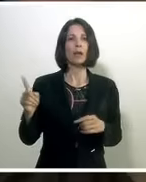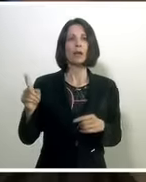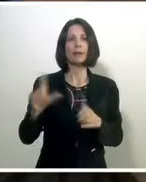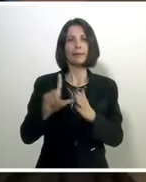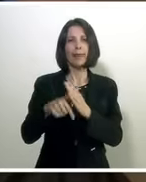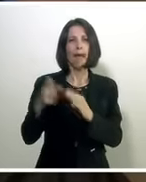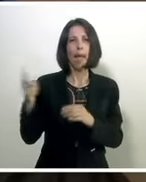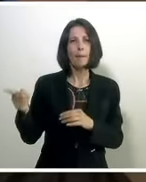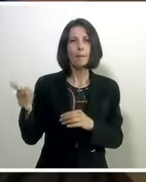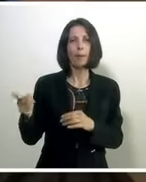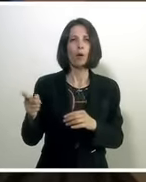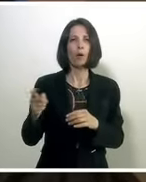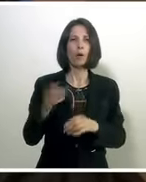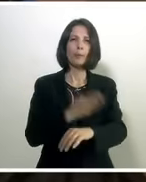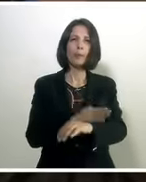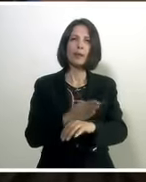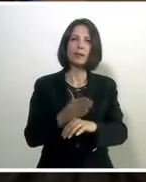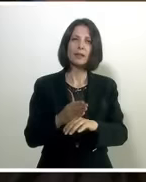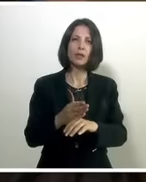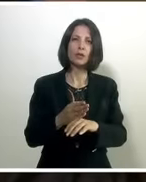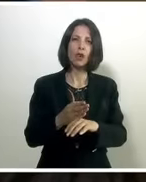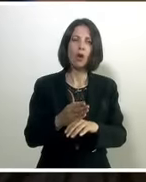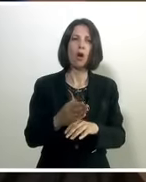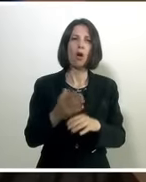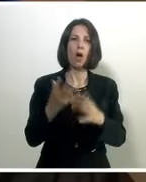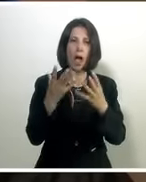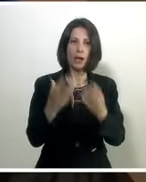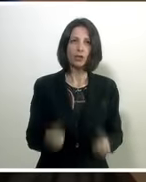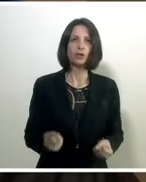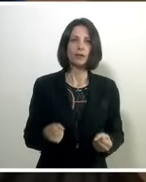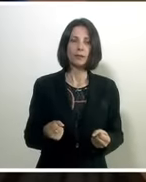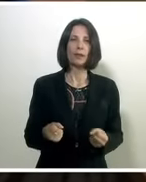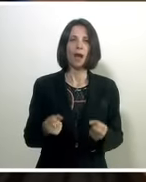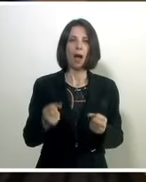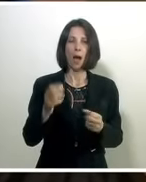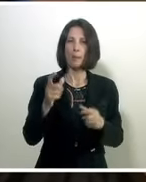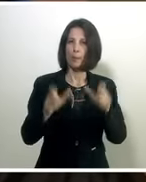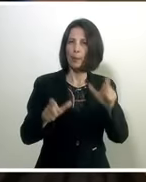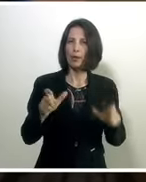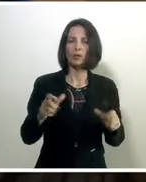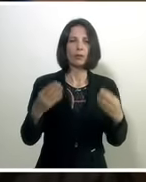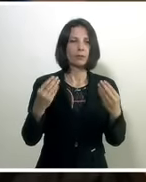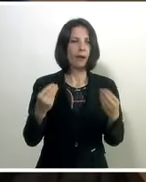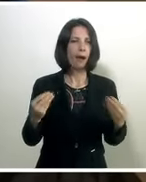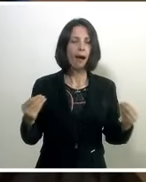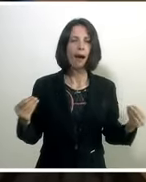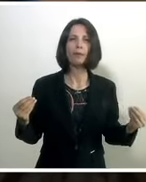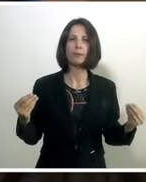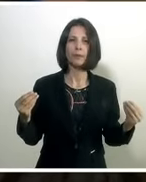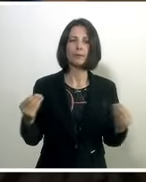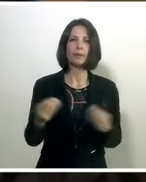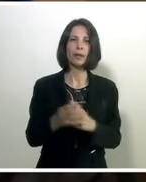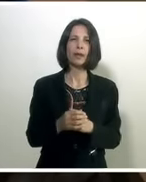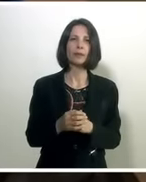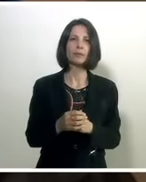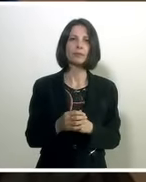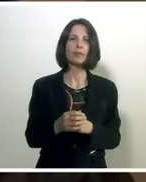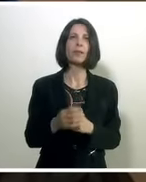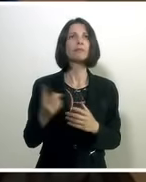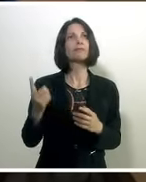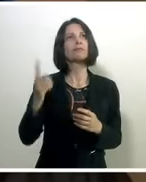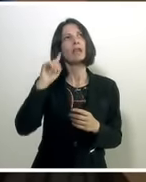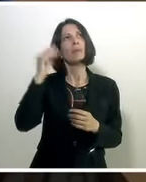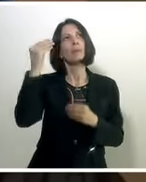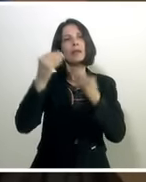tutta la sua storia Ebbene quale fu la posizione di Berlinguer sul capitalismo Direi che se consideriamo l'evoluzione dei